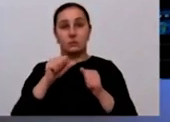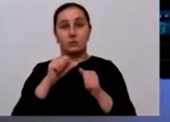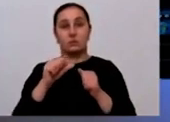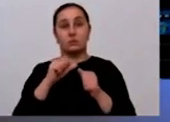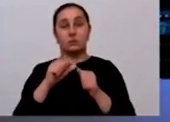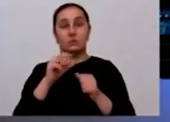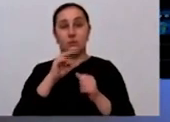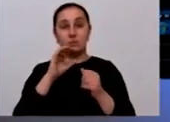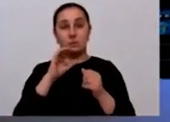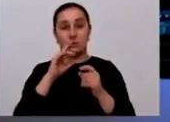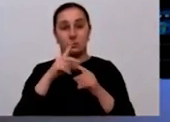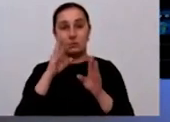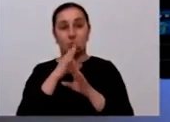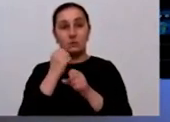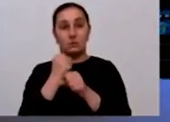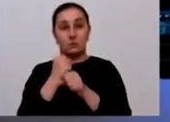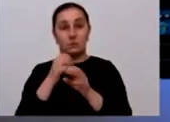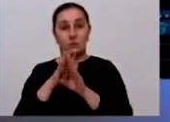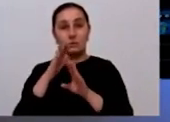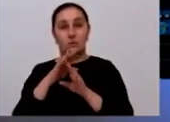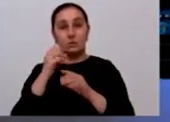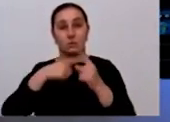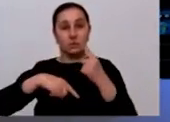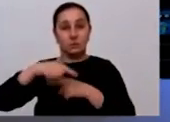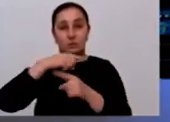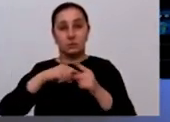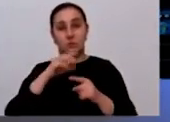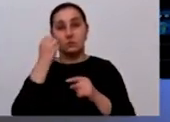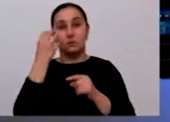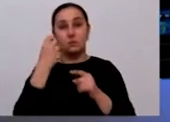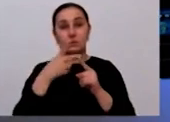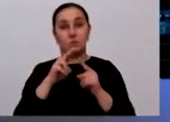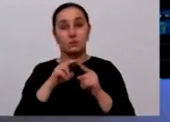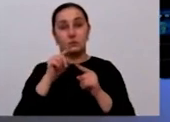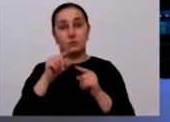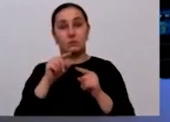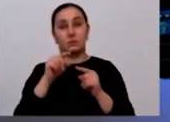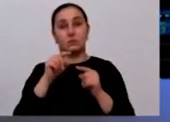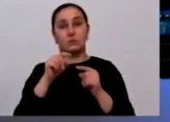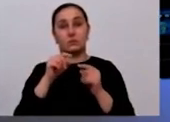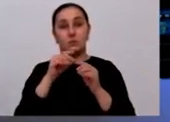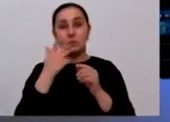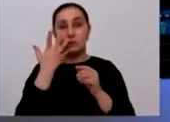qatlamlarda bajaramiz. Endi aylana, ya'ni svetoforning ranglarini chiqarishimiz kerak.